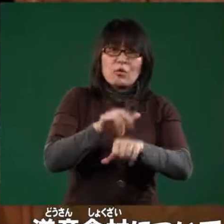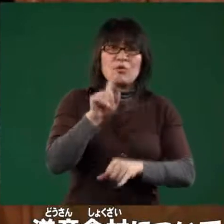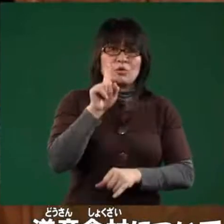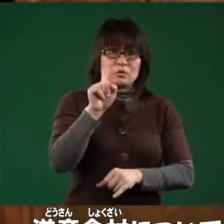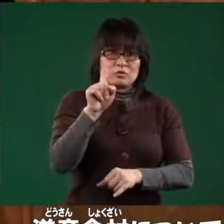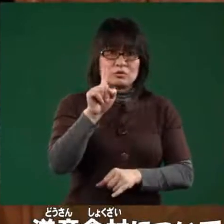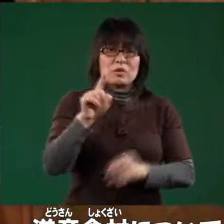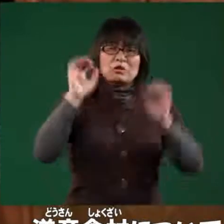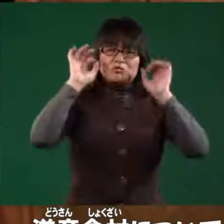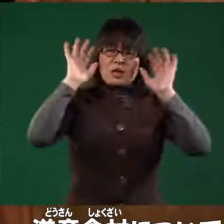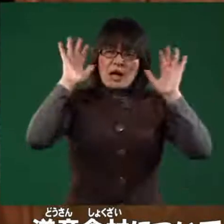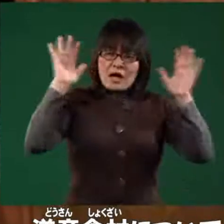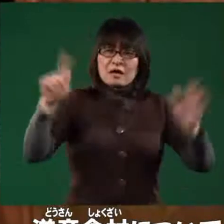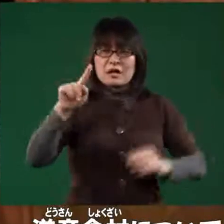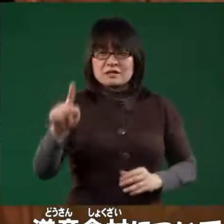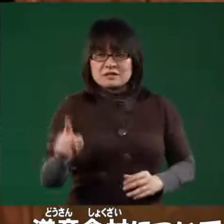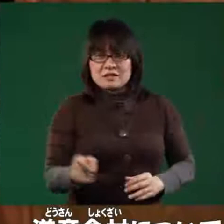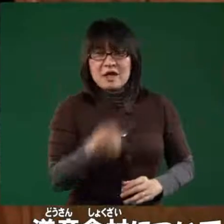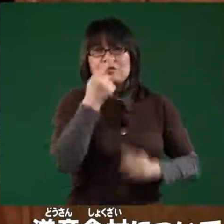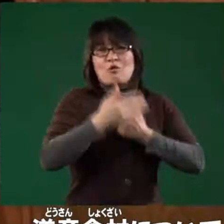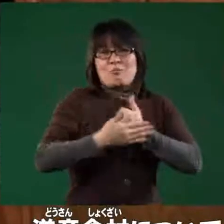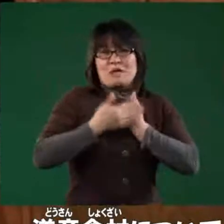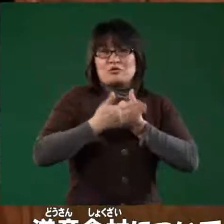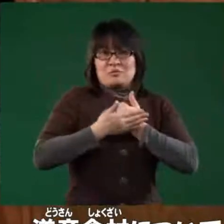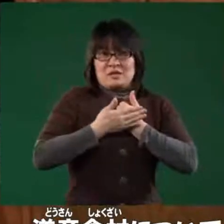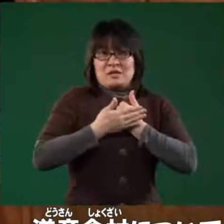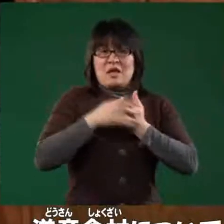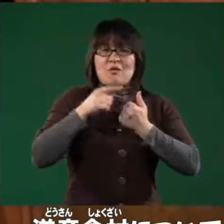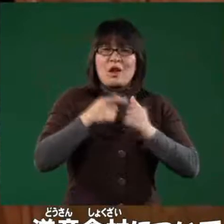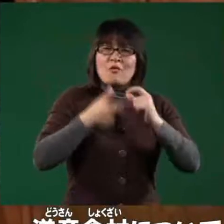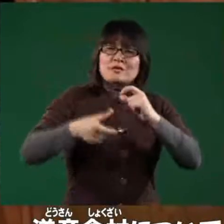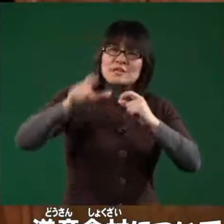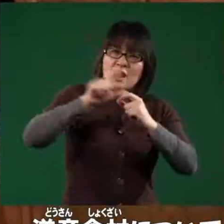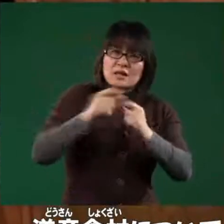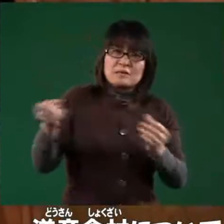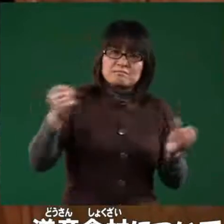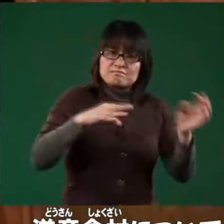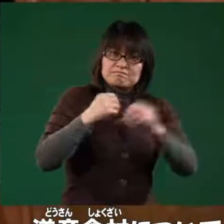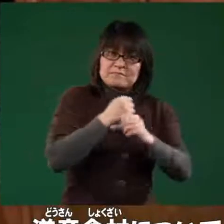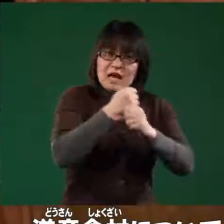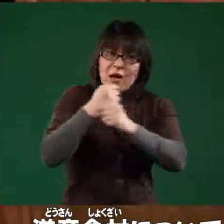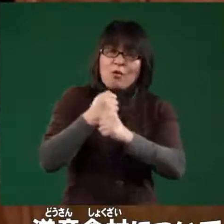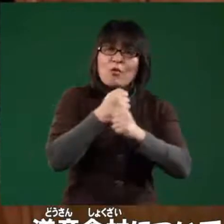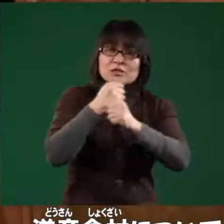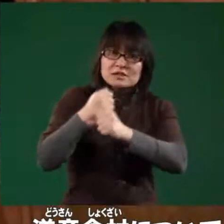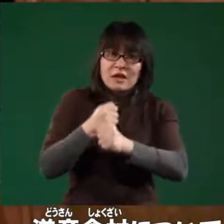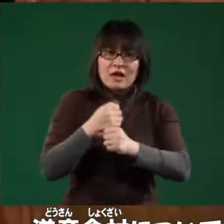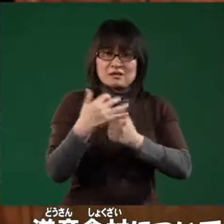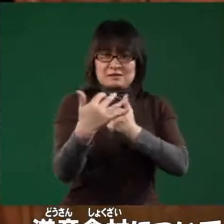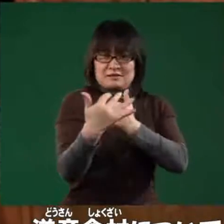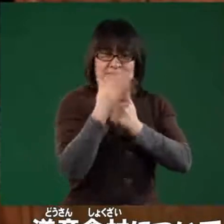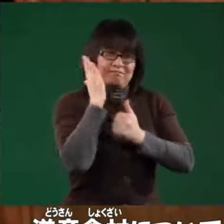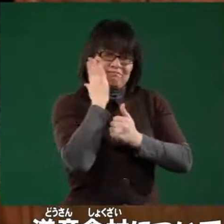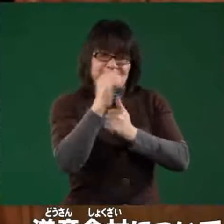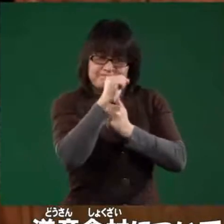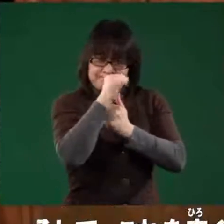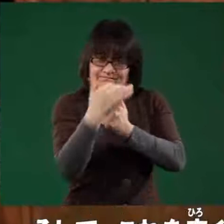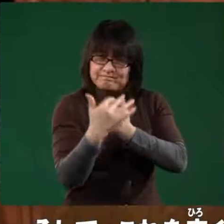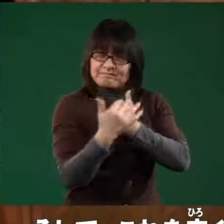な自然の恵みというものをさらに加工することで付加価値を向上させます